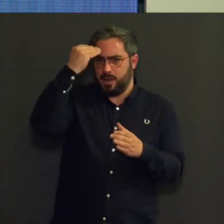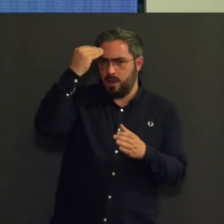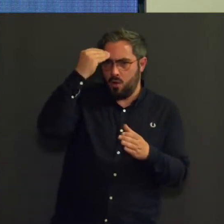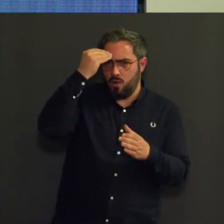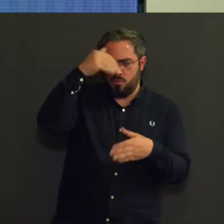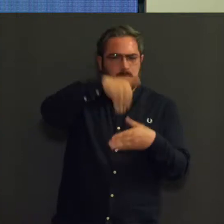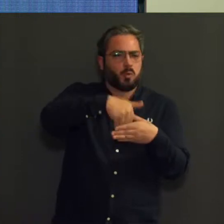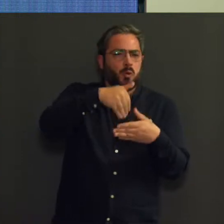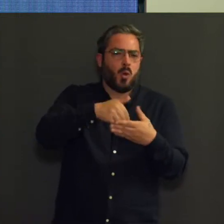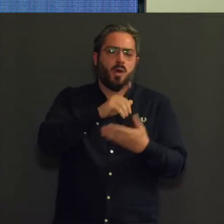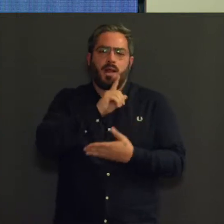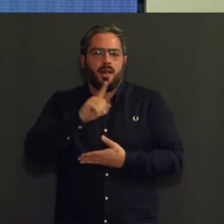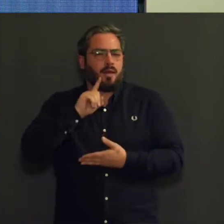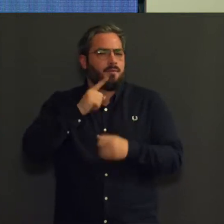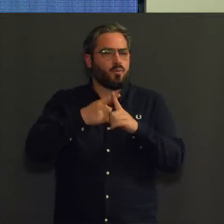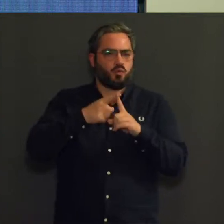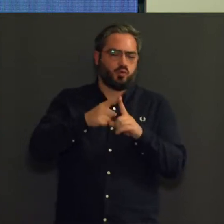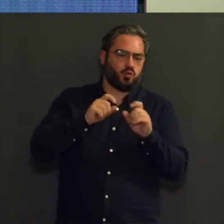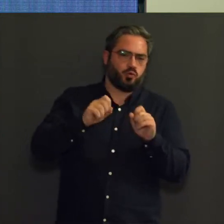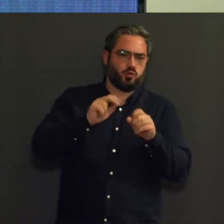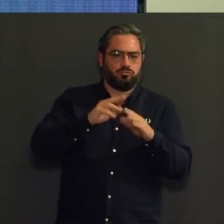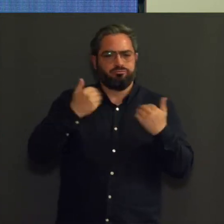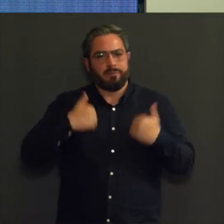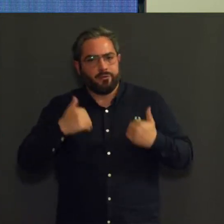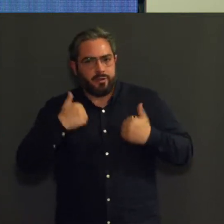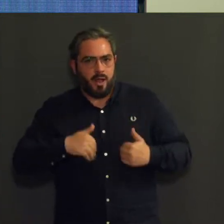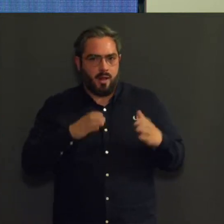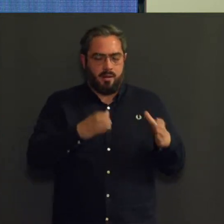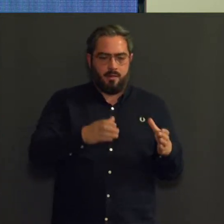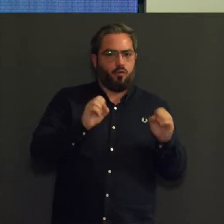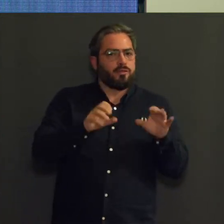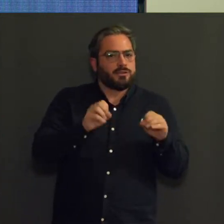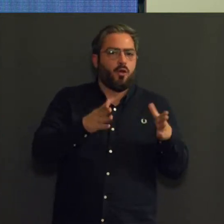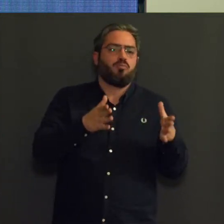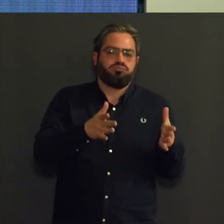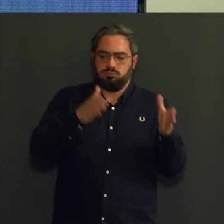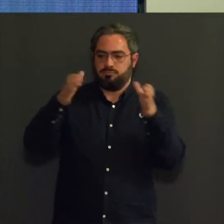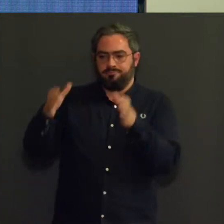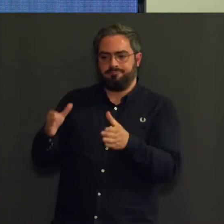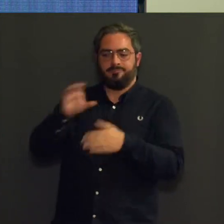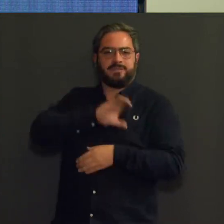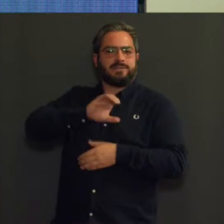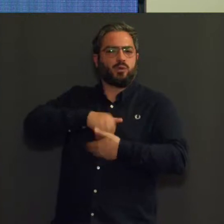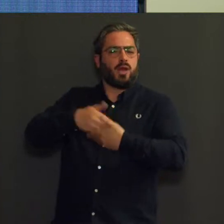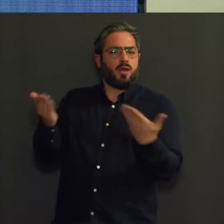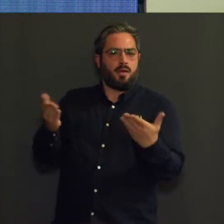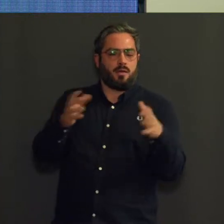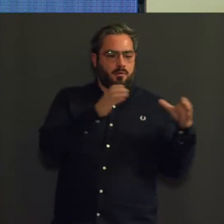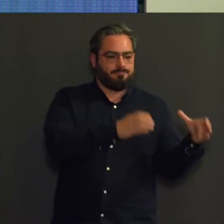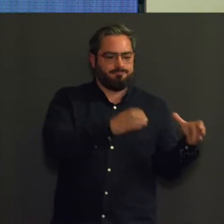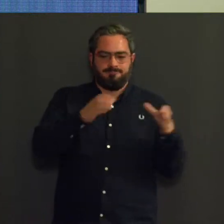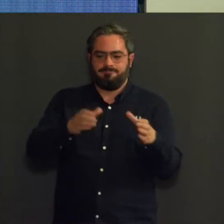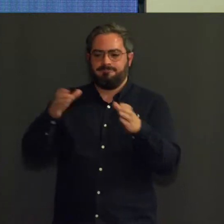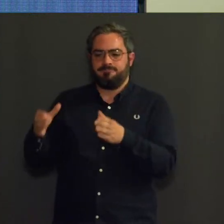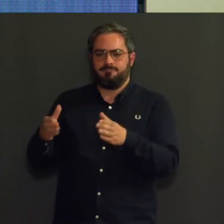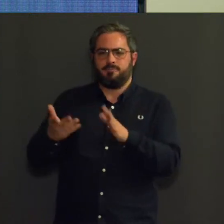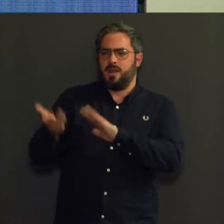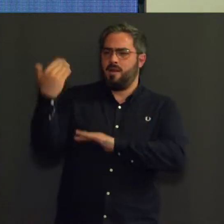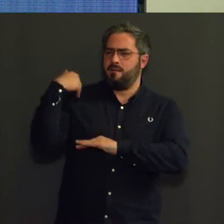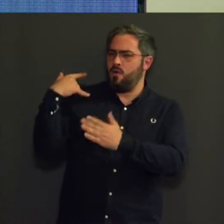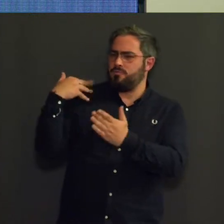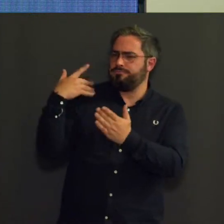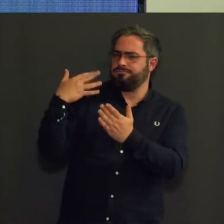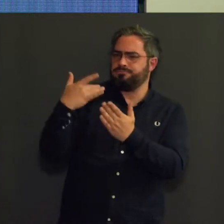des écoliers que du personnel, mais on étudie aussi la population générale et jusqu'à présent, les données qu'on vous donnait